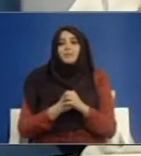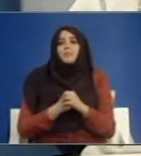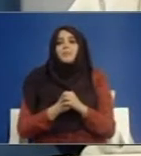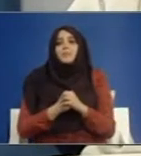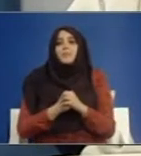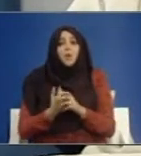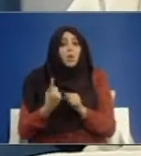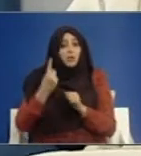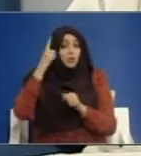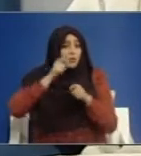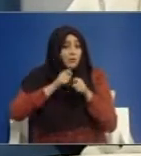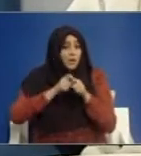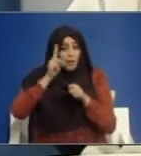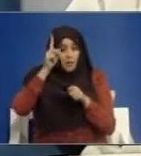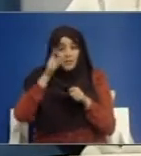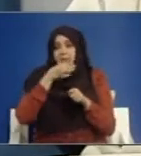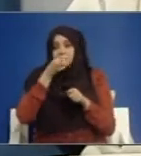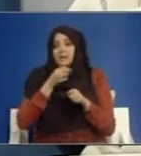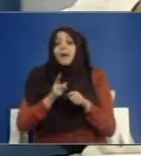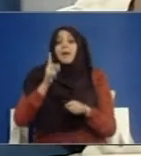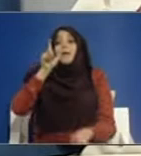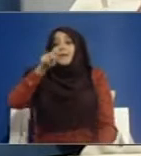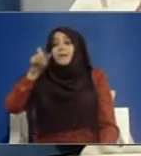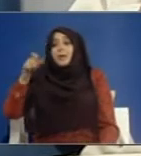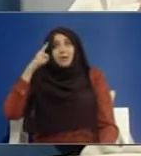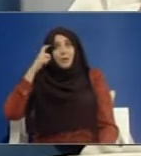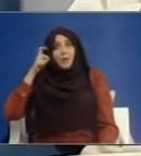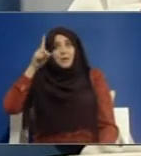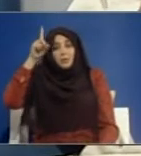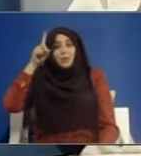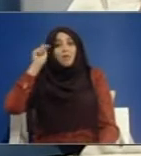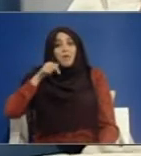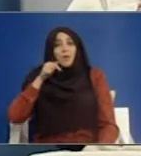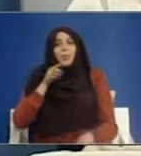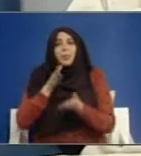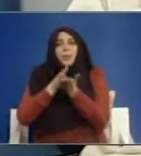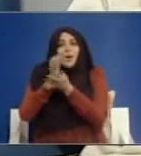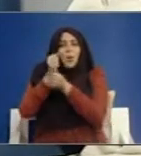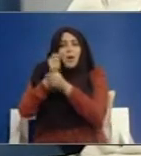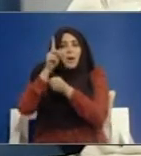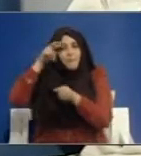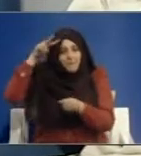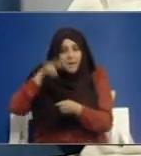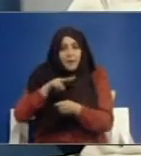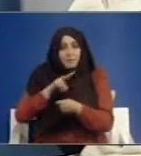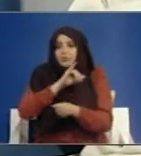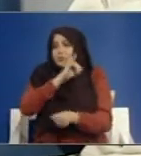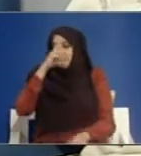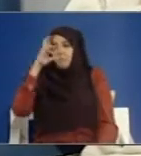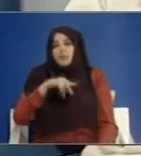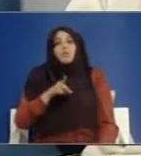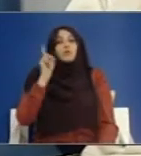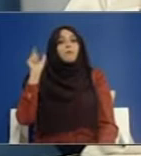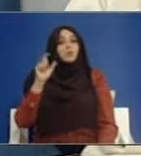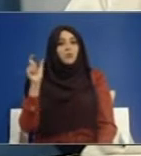ورب سبحانه عز وجل قال: يا أيها الذين آمنوا اتقوا الله حق تقاته ولا تموتن إلا